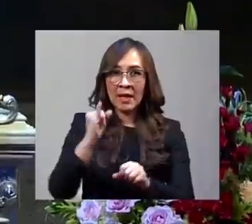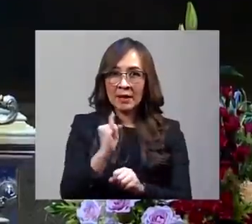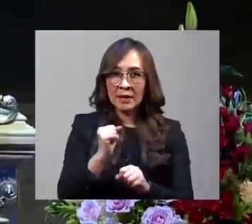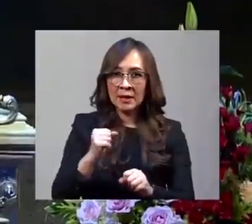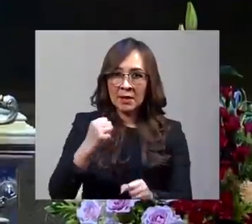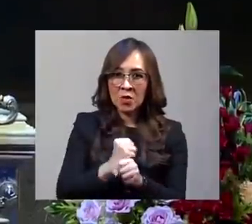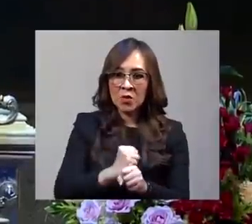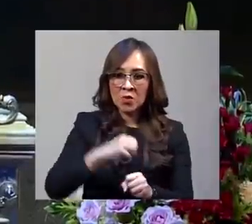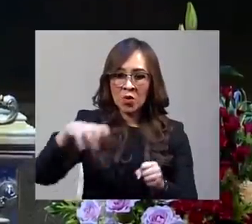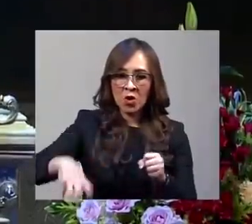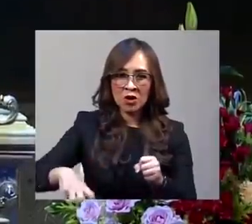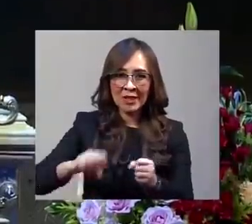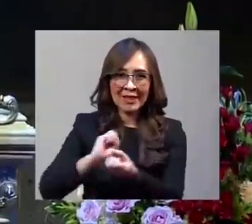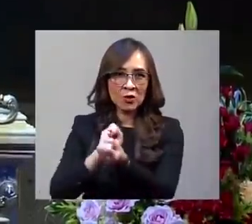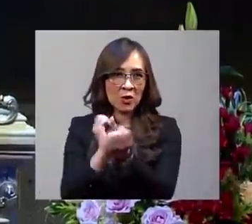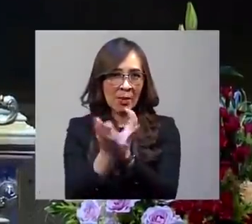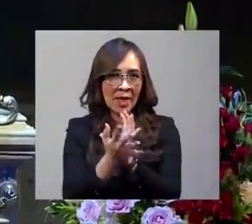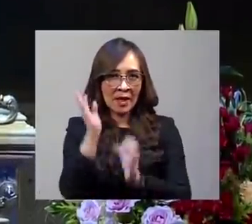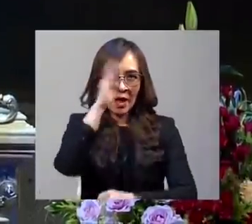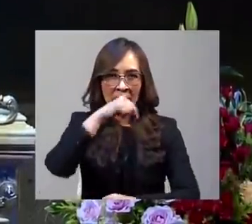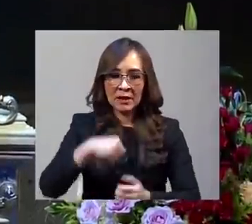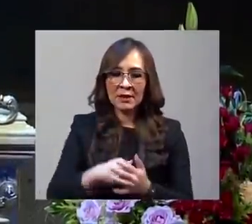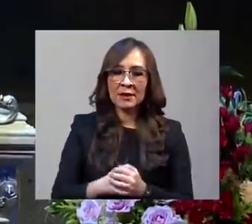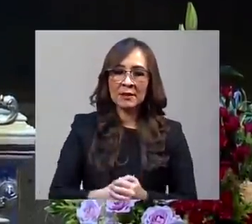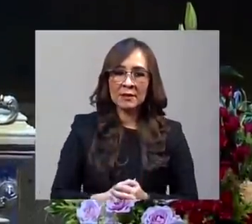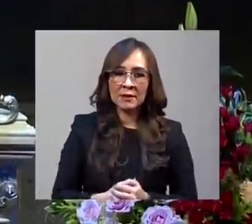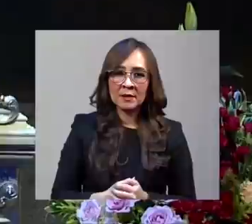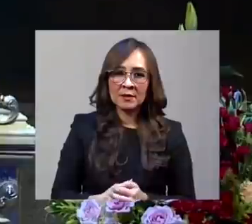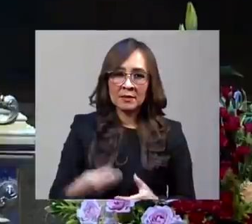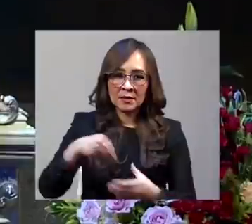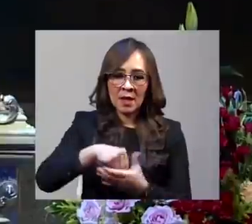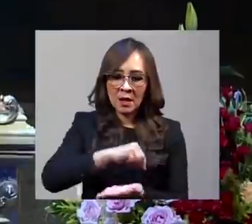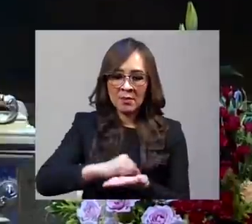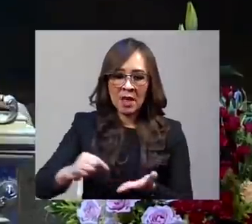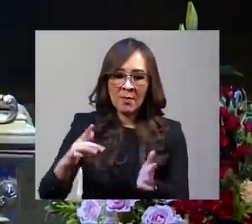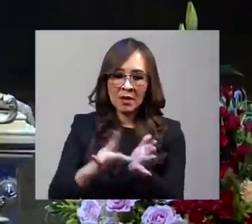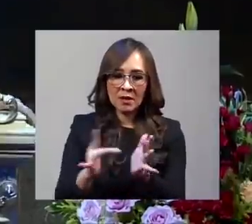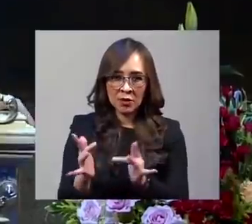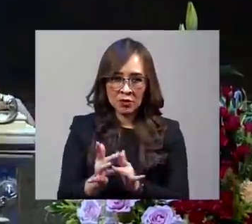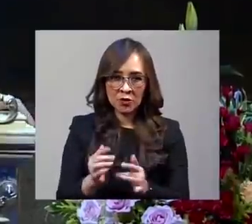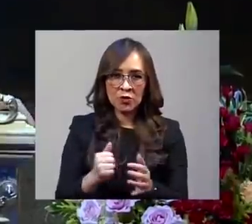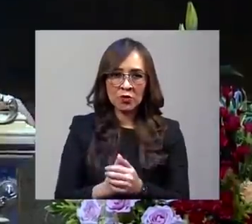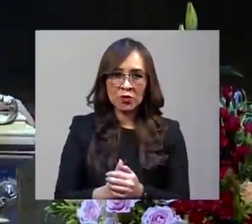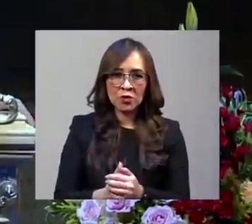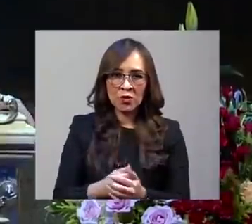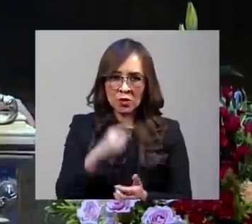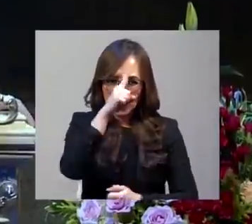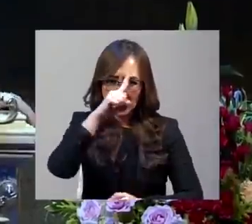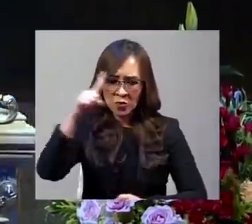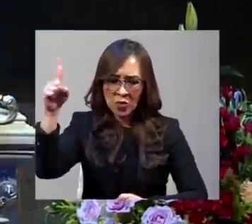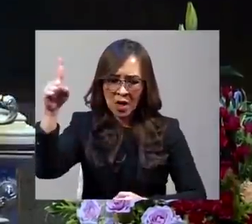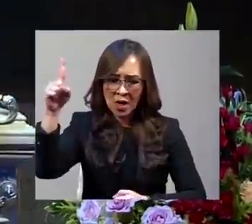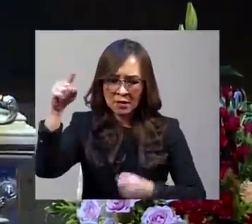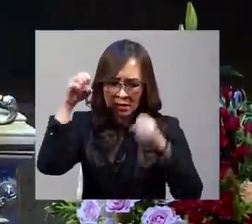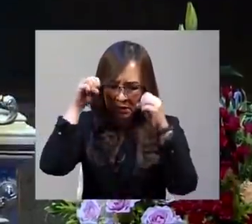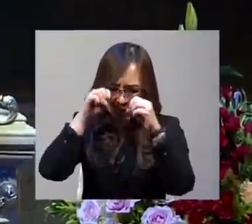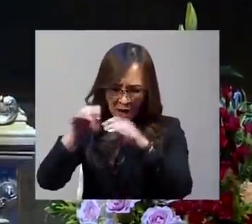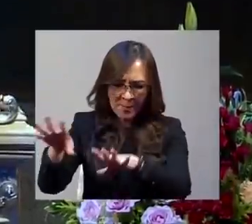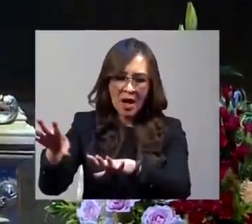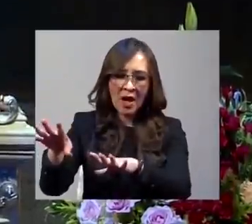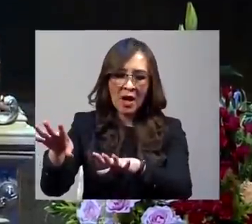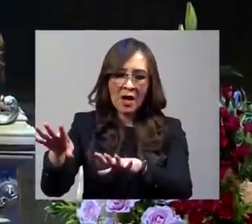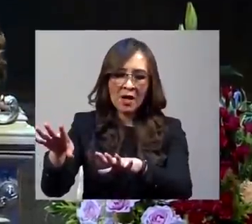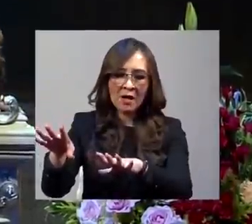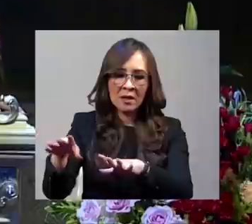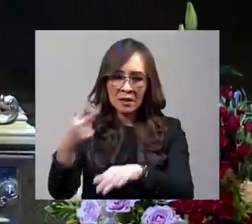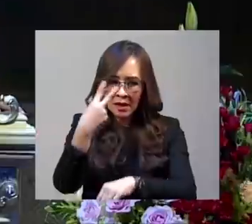yang ada di Surabaya ini. Hamba berdoa di dalam nama Yesus, Tuhan jamah. Tuhan jamah, Tuhan jamah, Tuhan jamah. Lihat setiap mereka yang taruh tangan